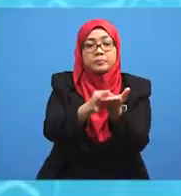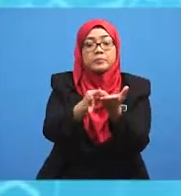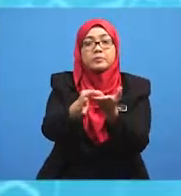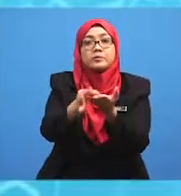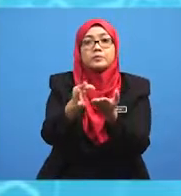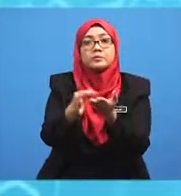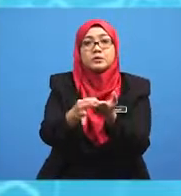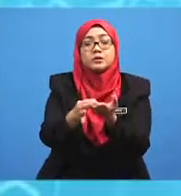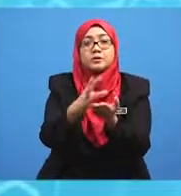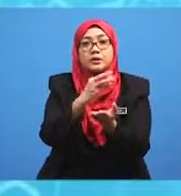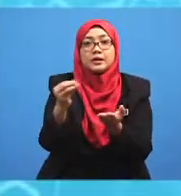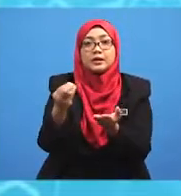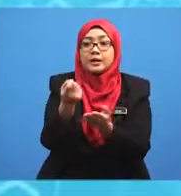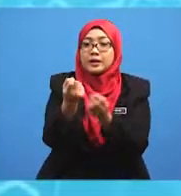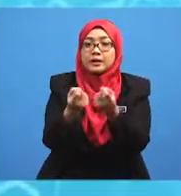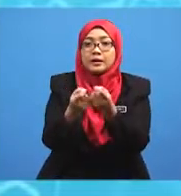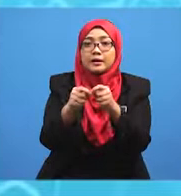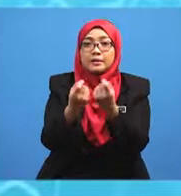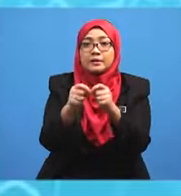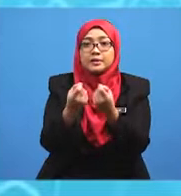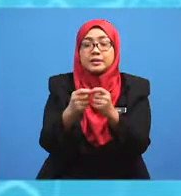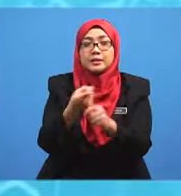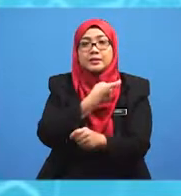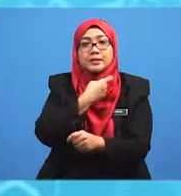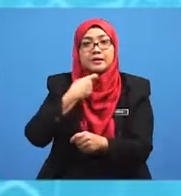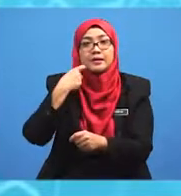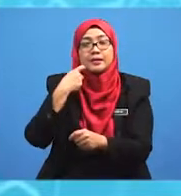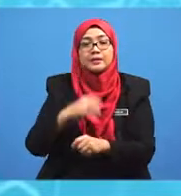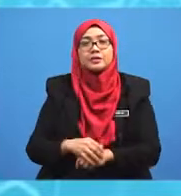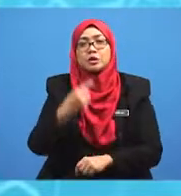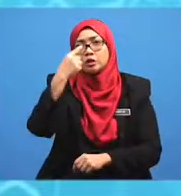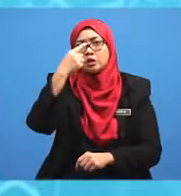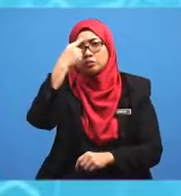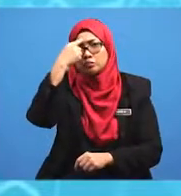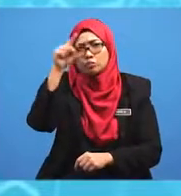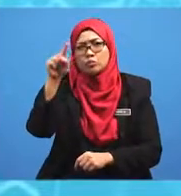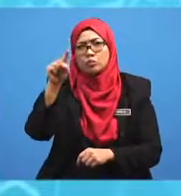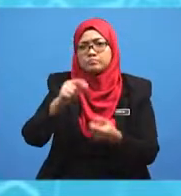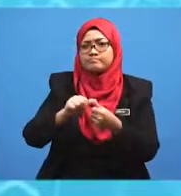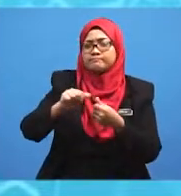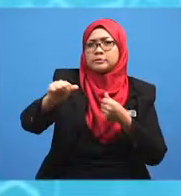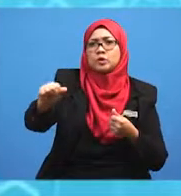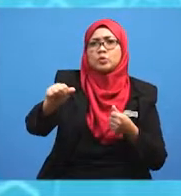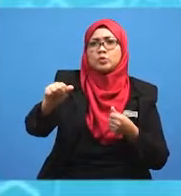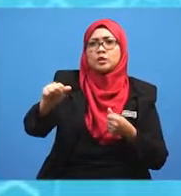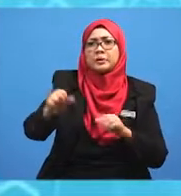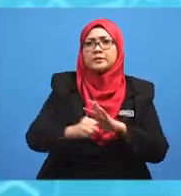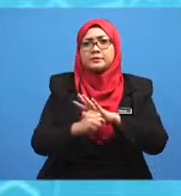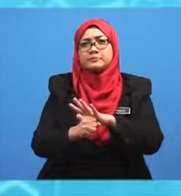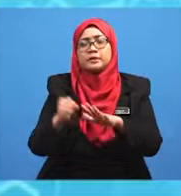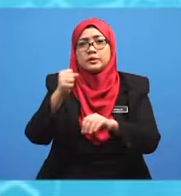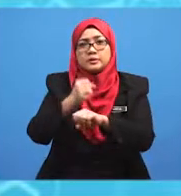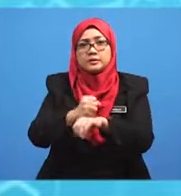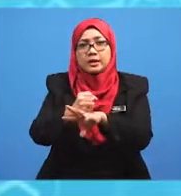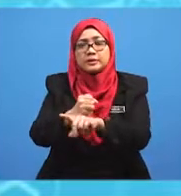yang selalunya diserang oleh serangga semasa disimpan. Rawatan pemancaran yang membunuh serangga perosak